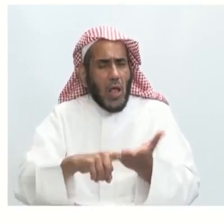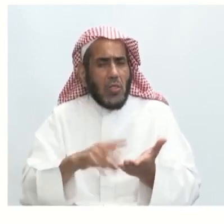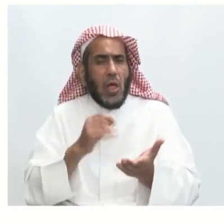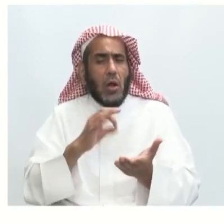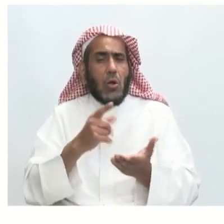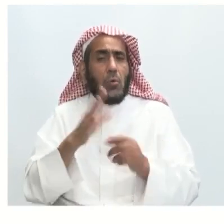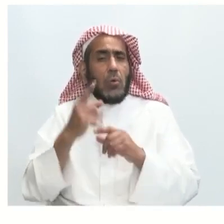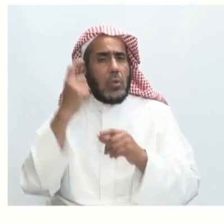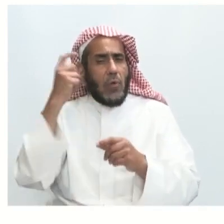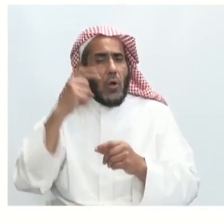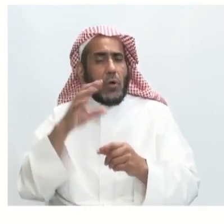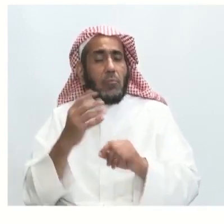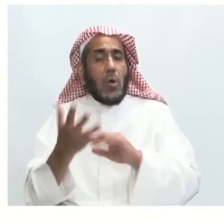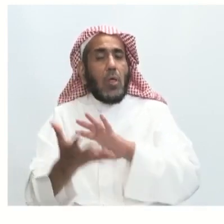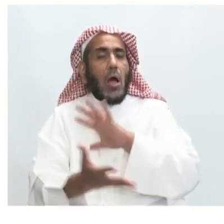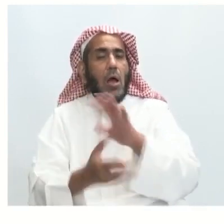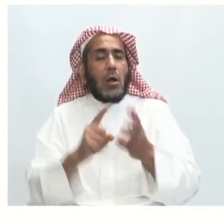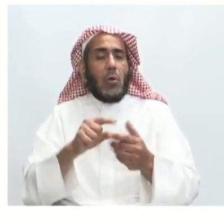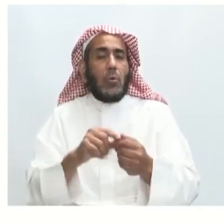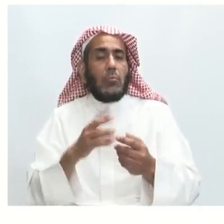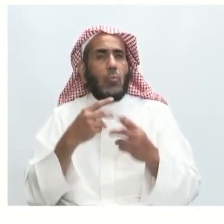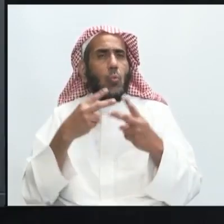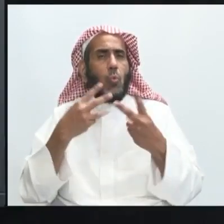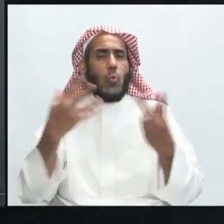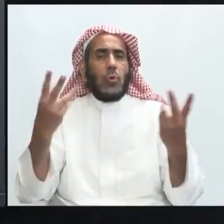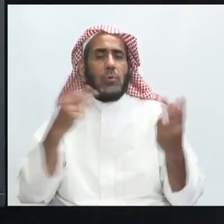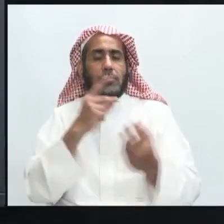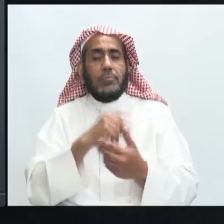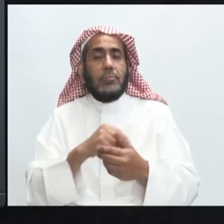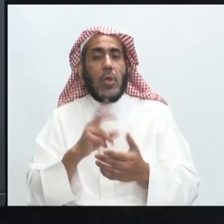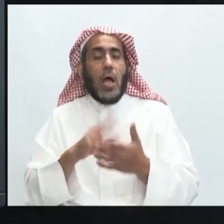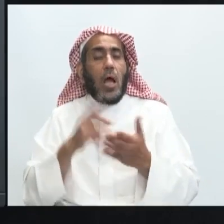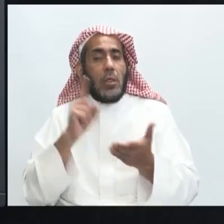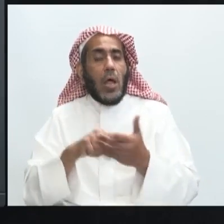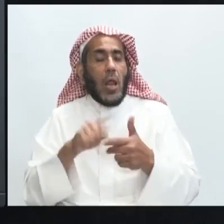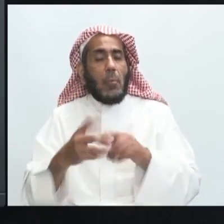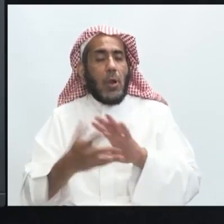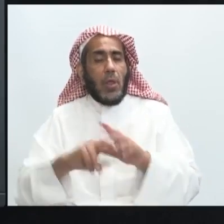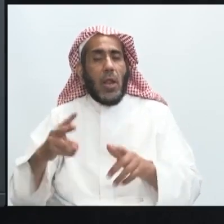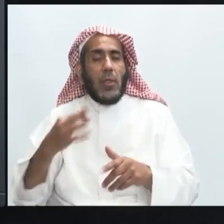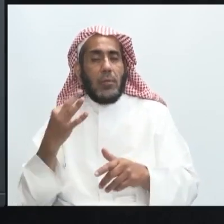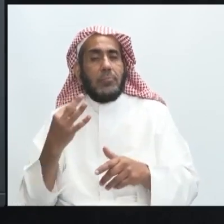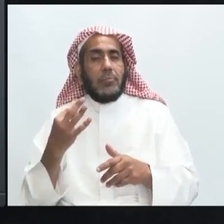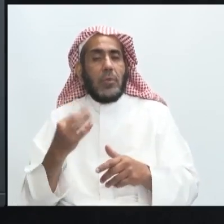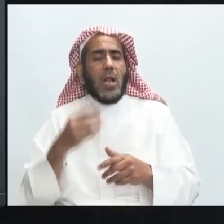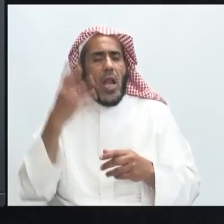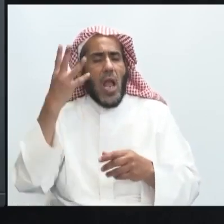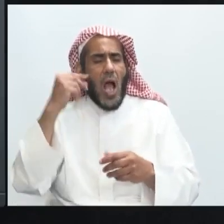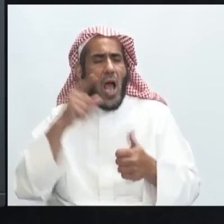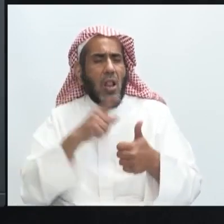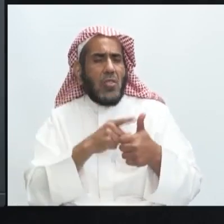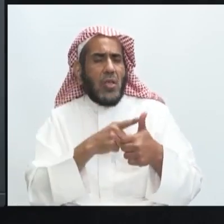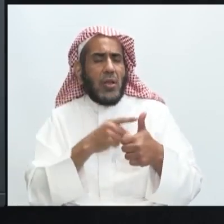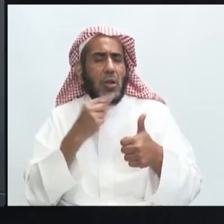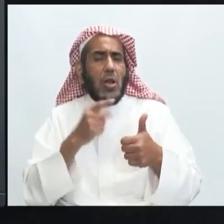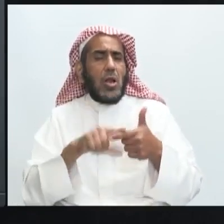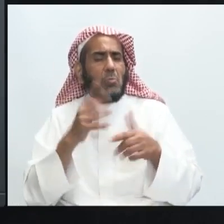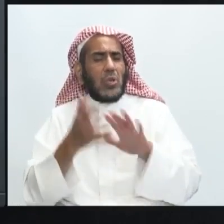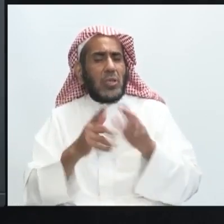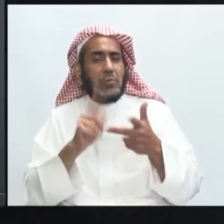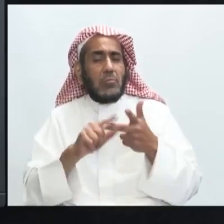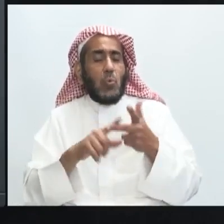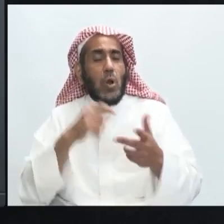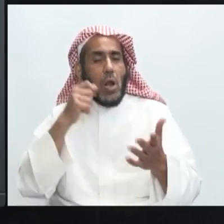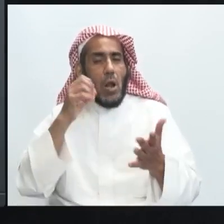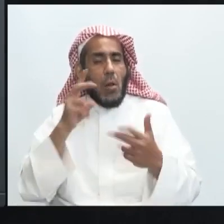على التفكر في مظاهر الكون وهنا عرفنا ايضا ان الخبر اضرب الخبر ثلاثه ياتي لخالي الذهن وياتي المتردد